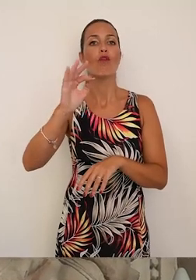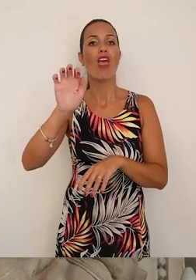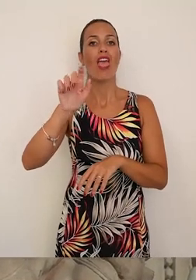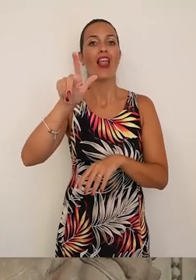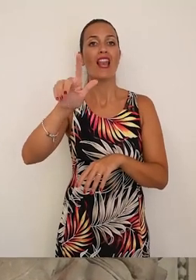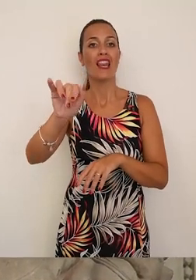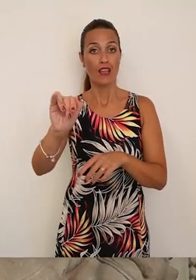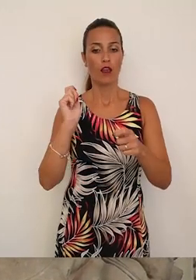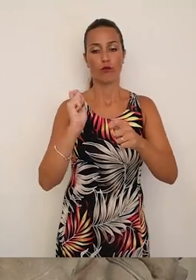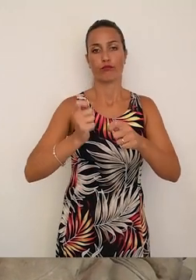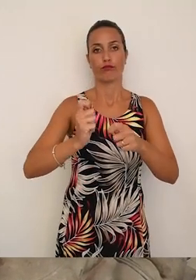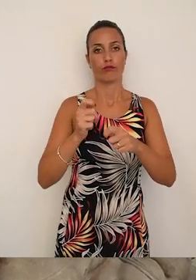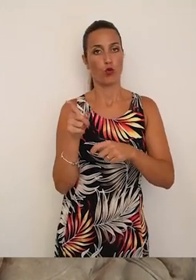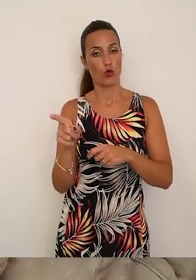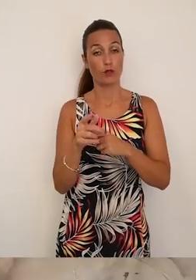Buffelli.